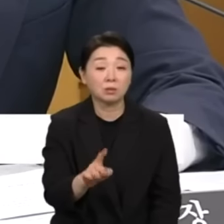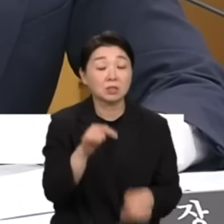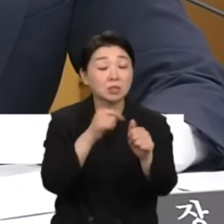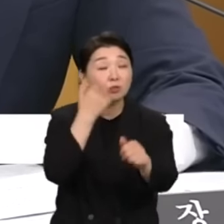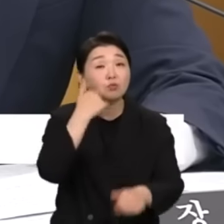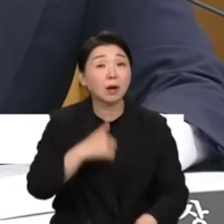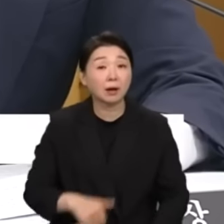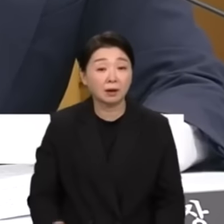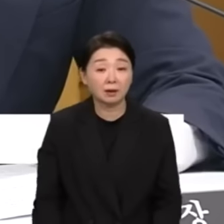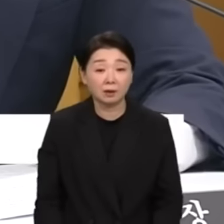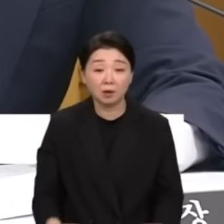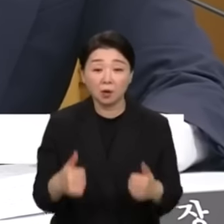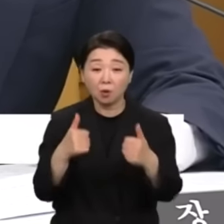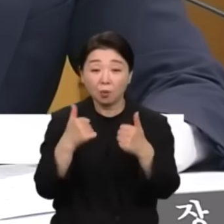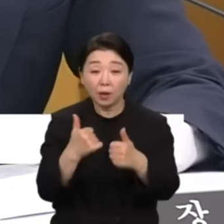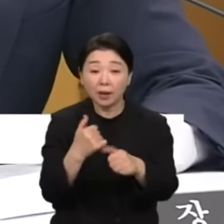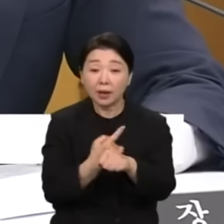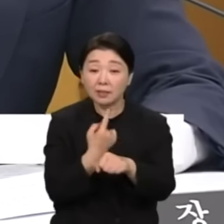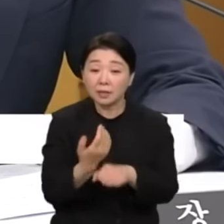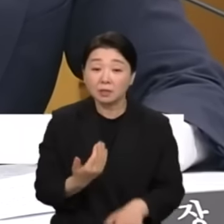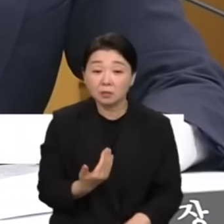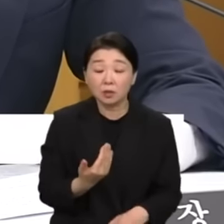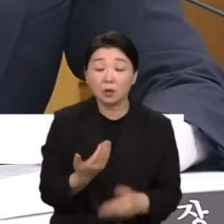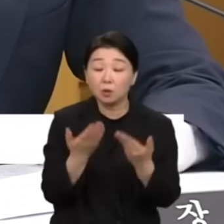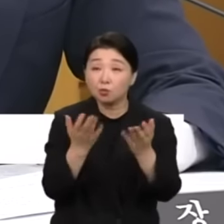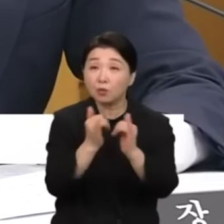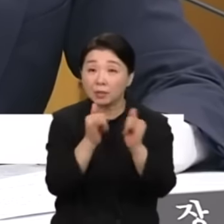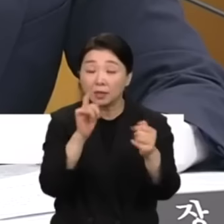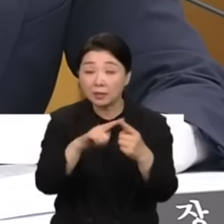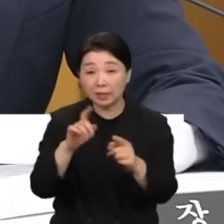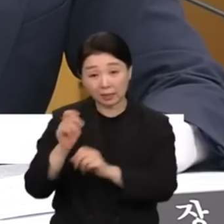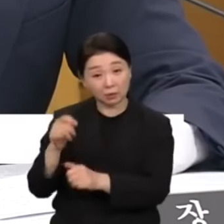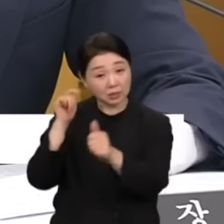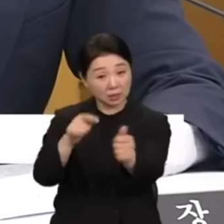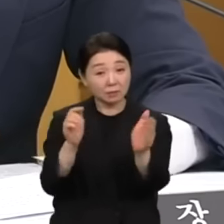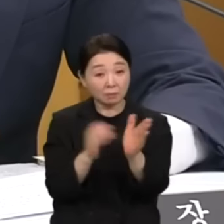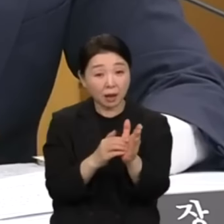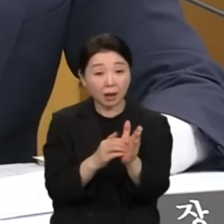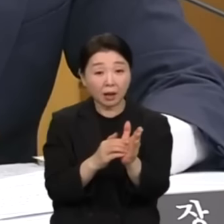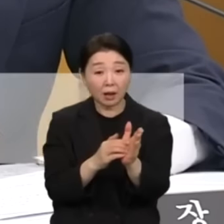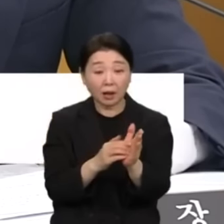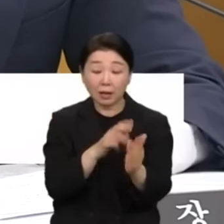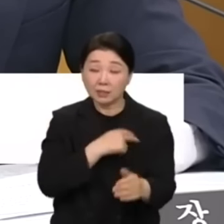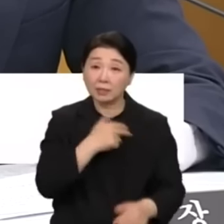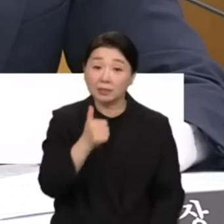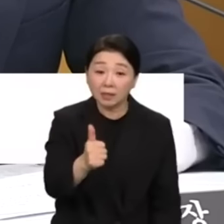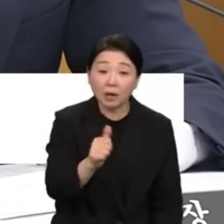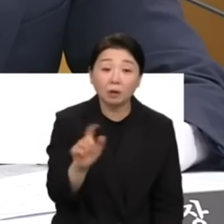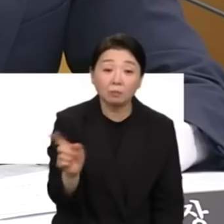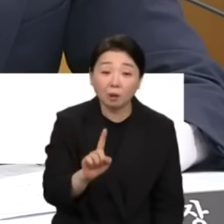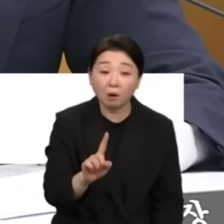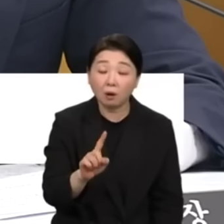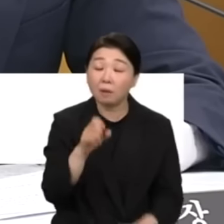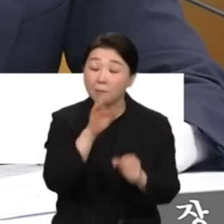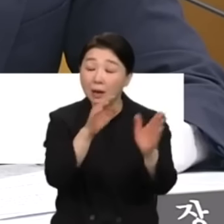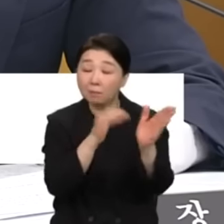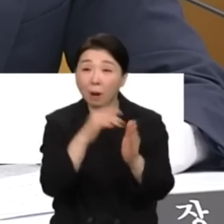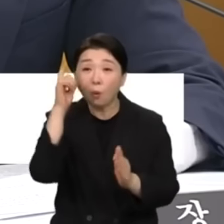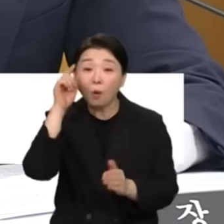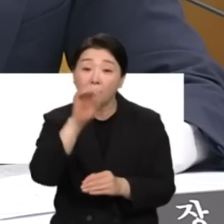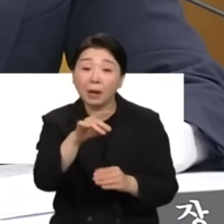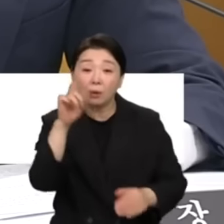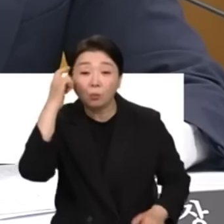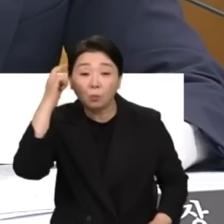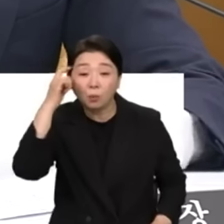고 회의하기 한 시간 전에 휴가자에 대한 장관께서 지시하신 거예요? 그는 사단장을 언급했던 것인데 왜 그렇게